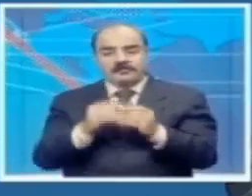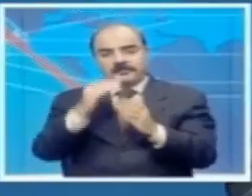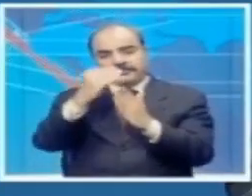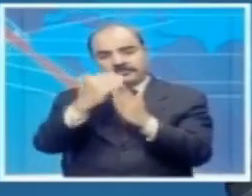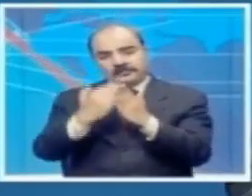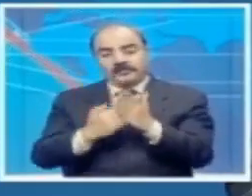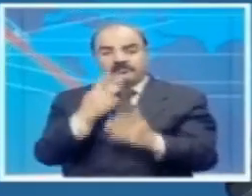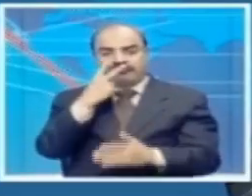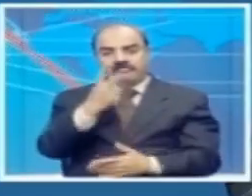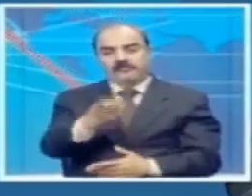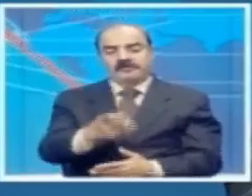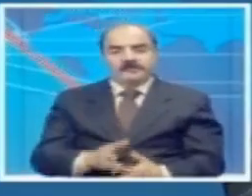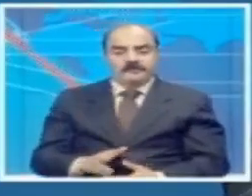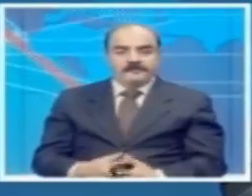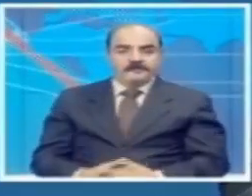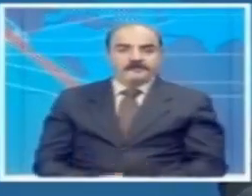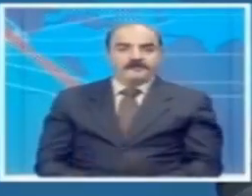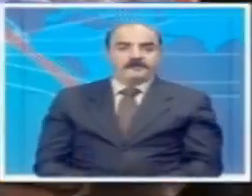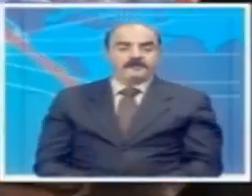أعدت لنا التقرير التالي.